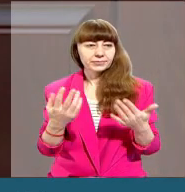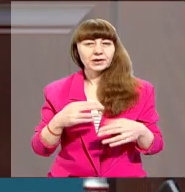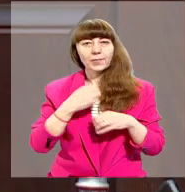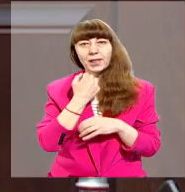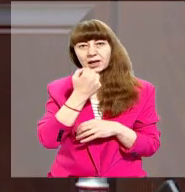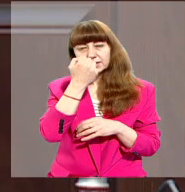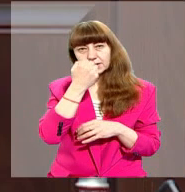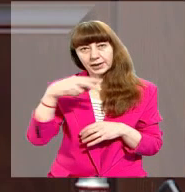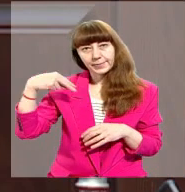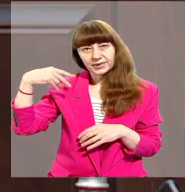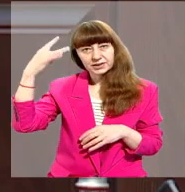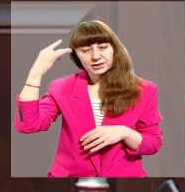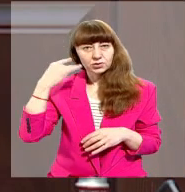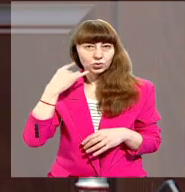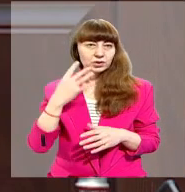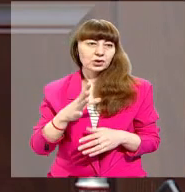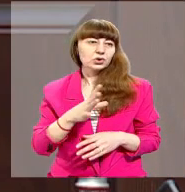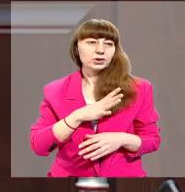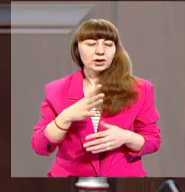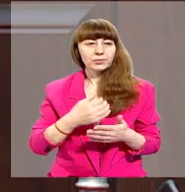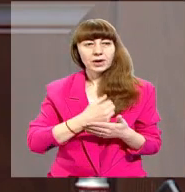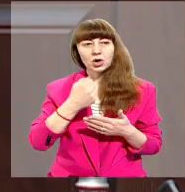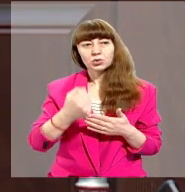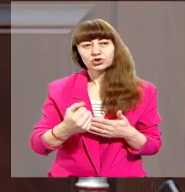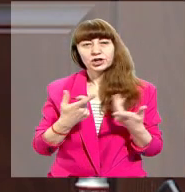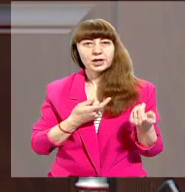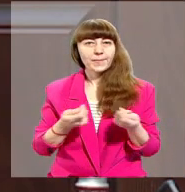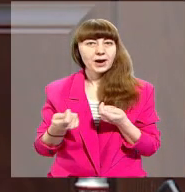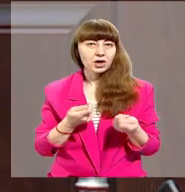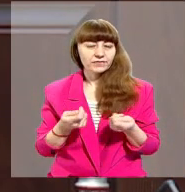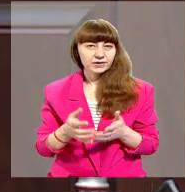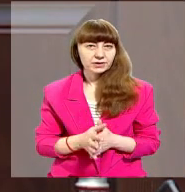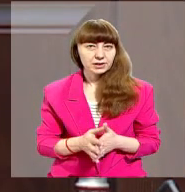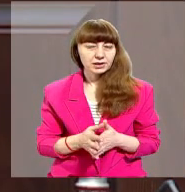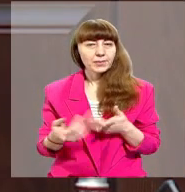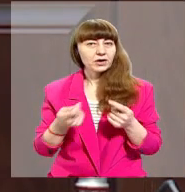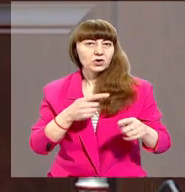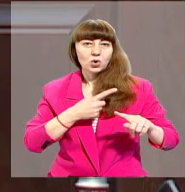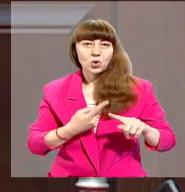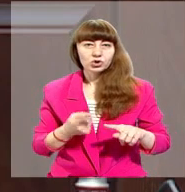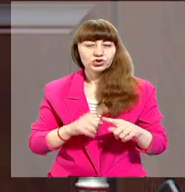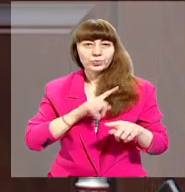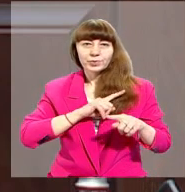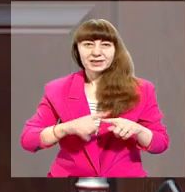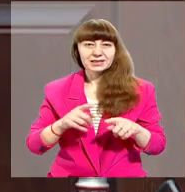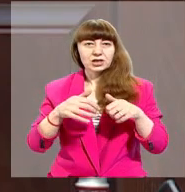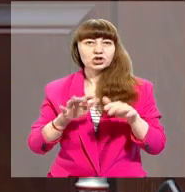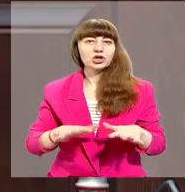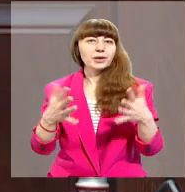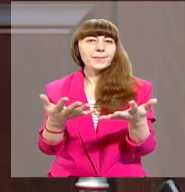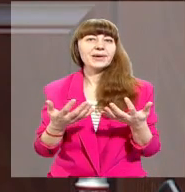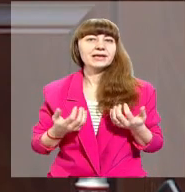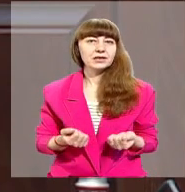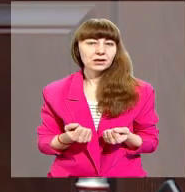главе государства, который дал поручение правительству, и правительство очень оперативно приняло решение,